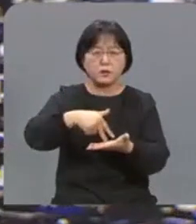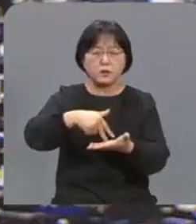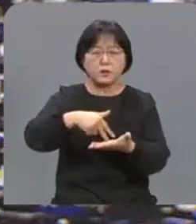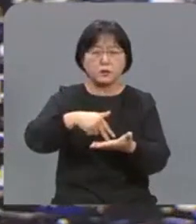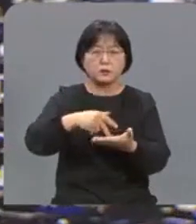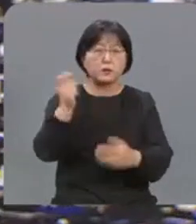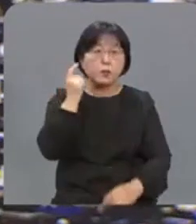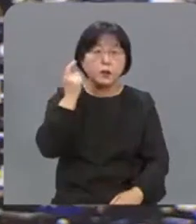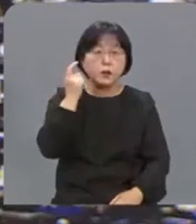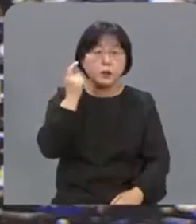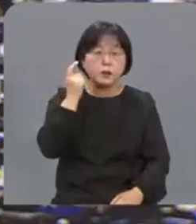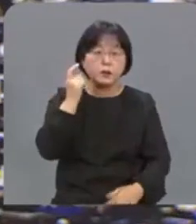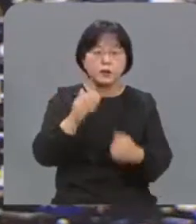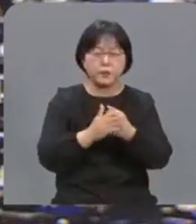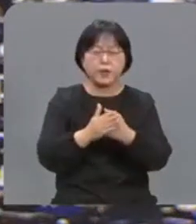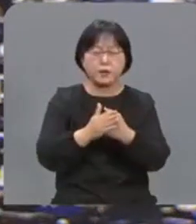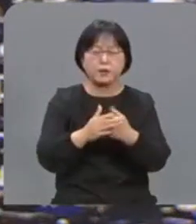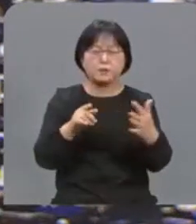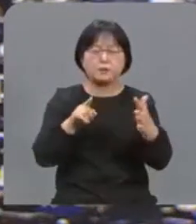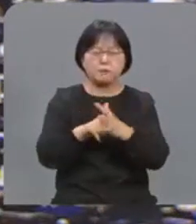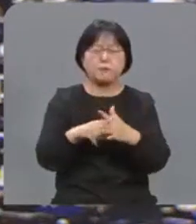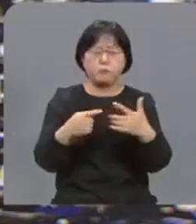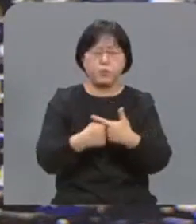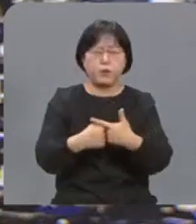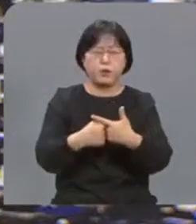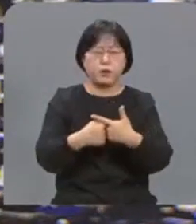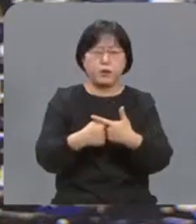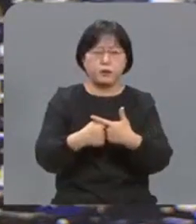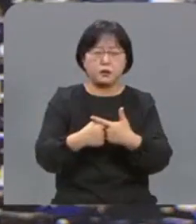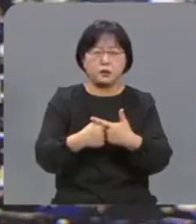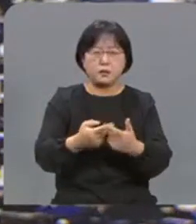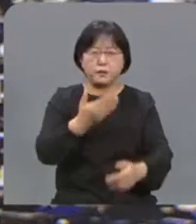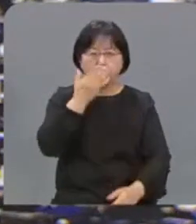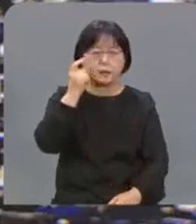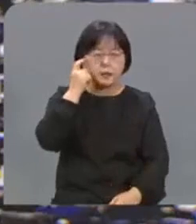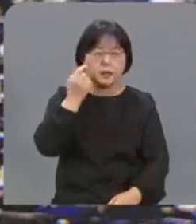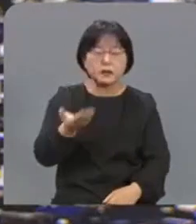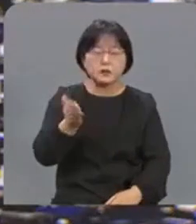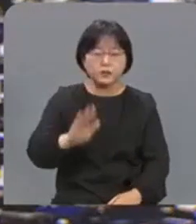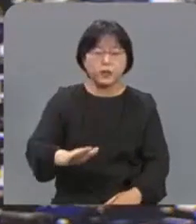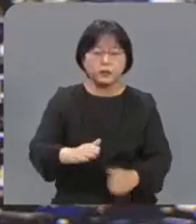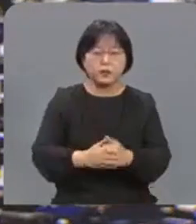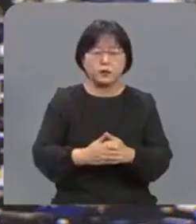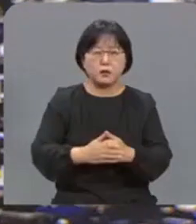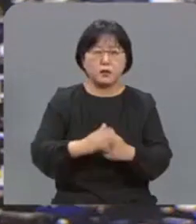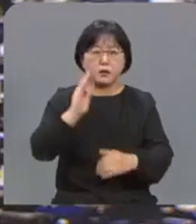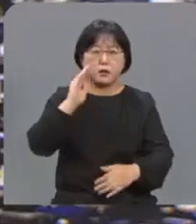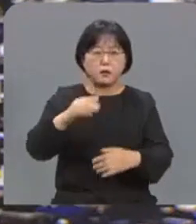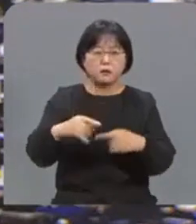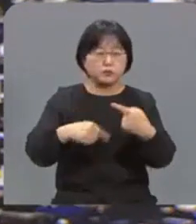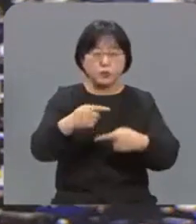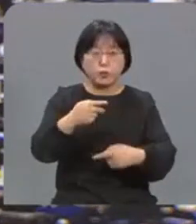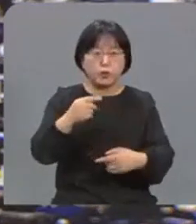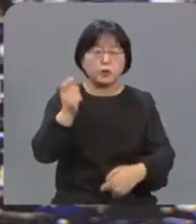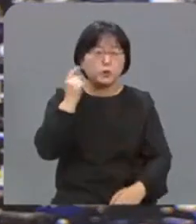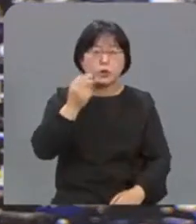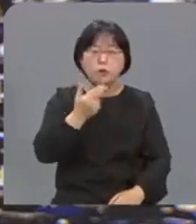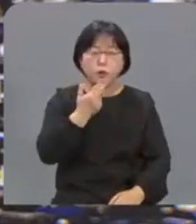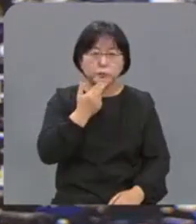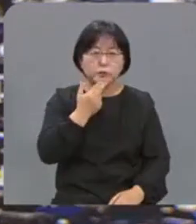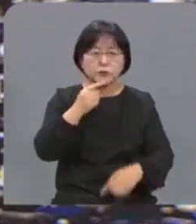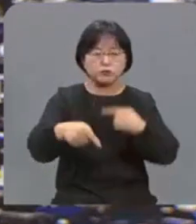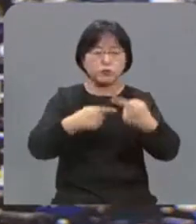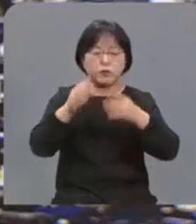음성을 들었기 때문에 네. 의미가 그대로 전달이 되네라고 생각할 수 있지만 음성을 전혀 배제한